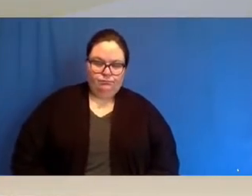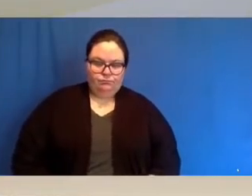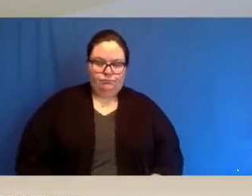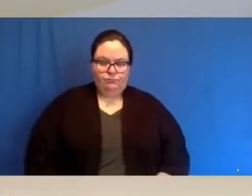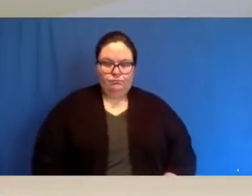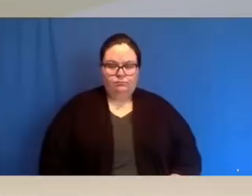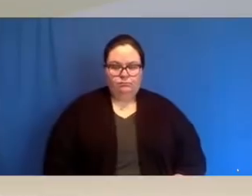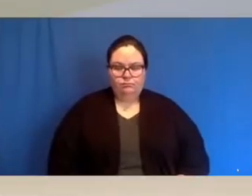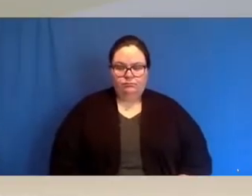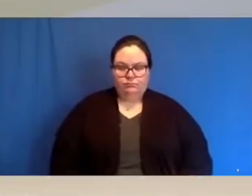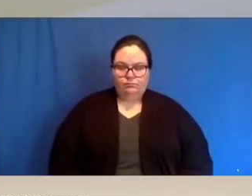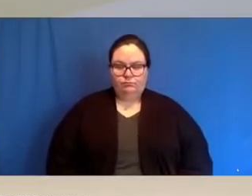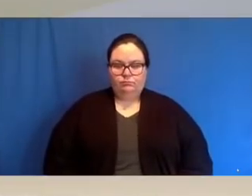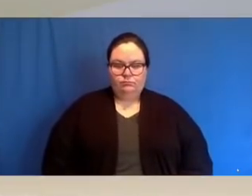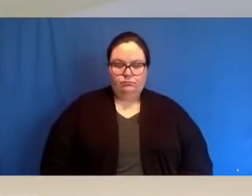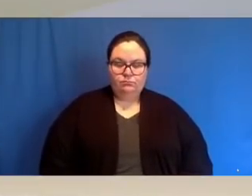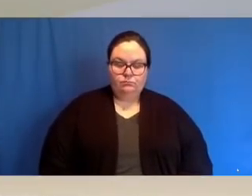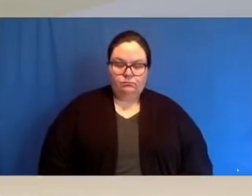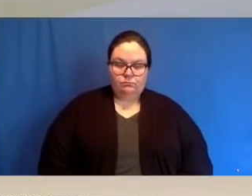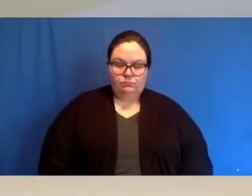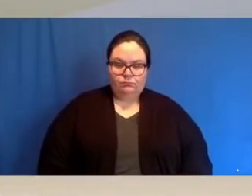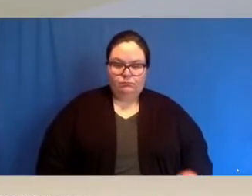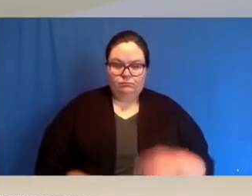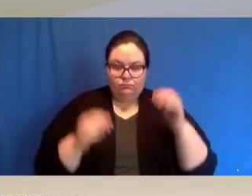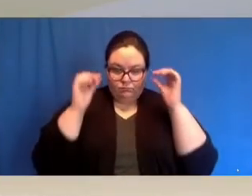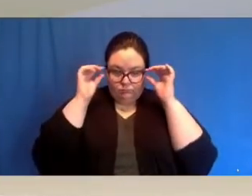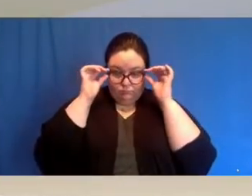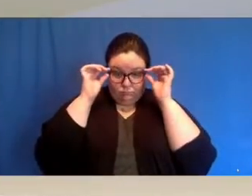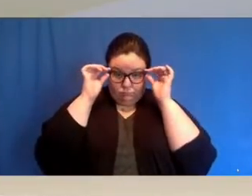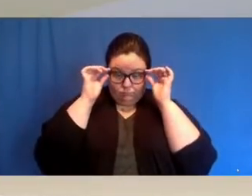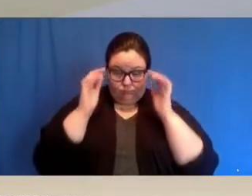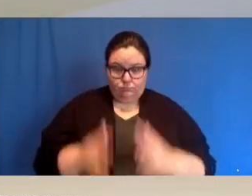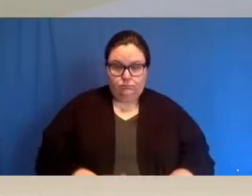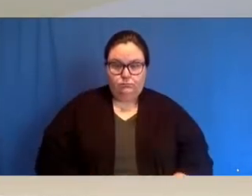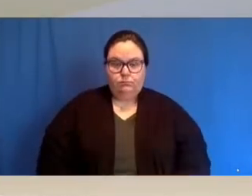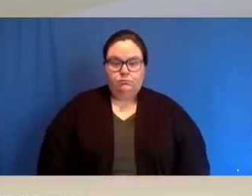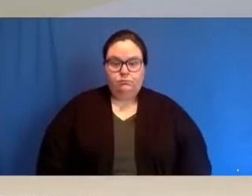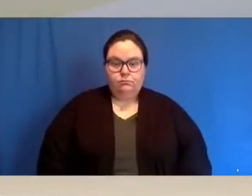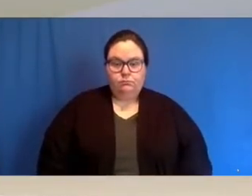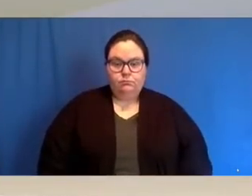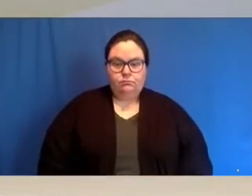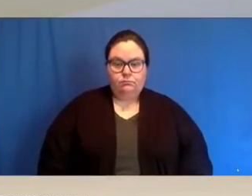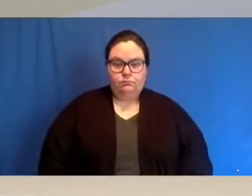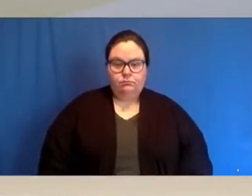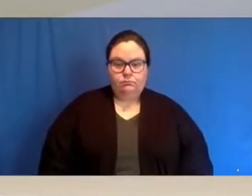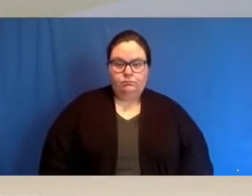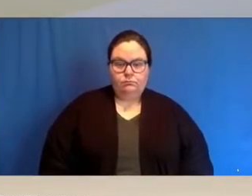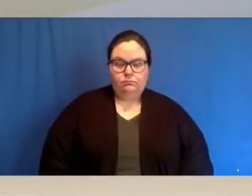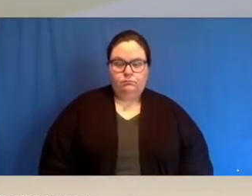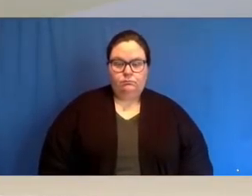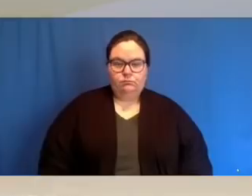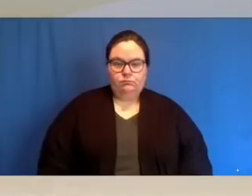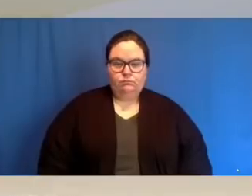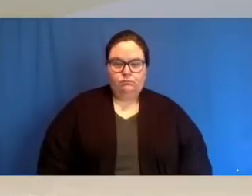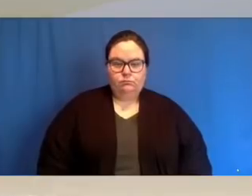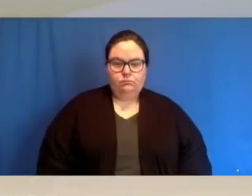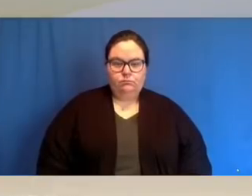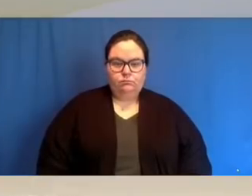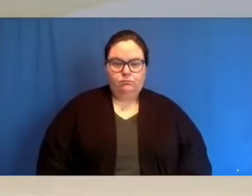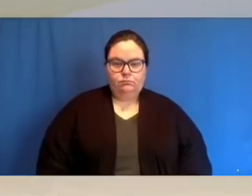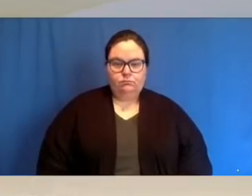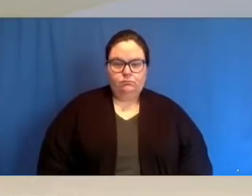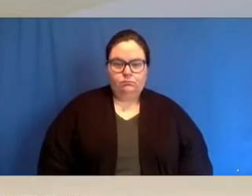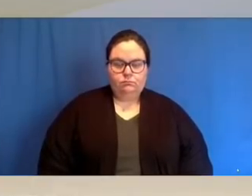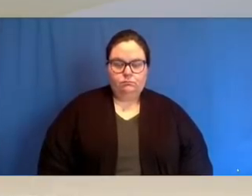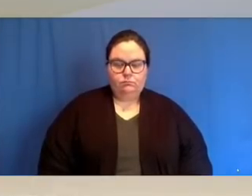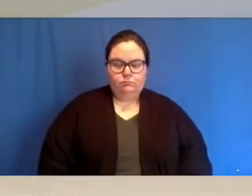écoutent présentement? À quoi vous vous attendez dans les prochains jours pour ce qui est du nombre de cas? Peut-être